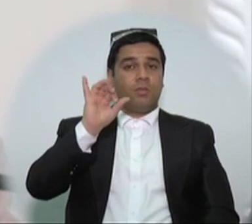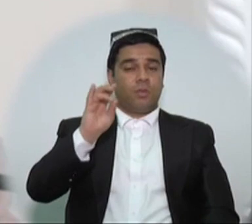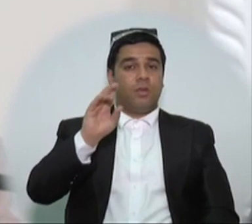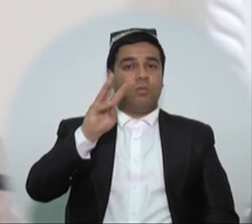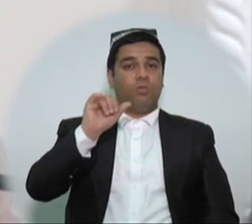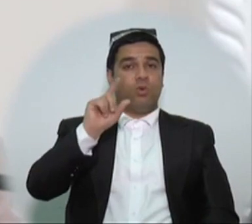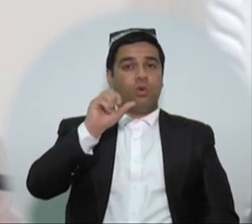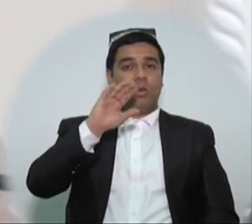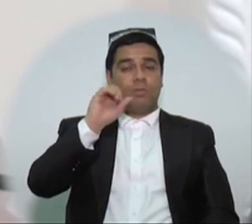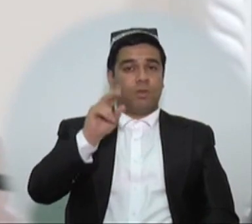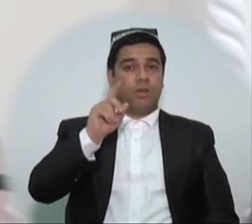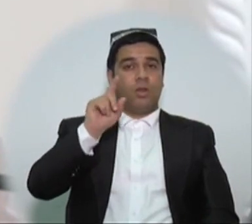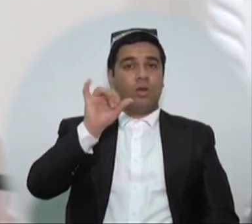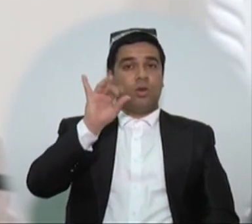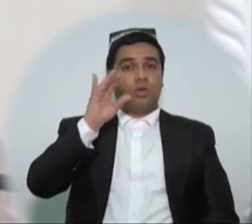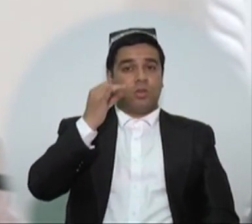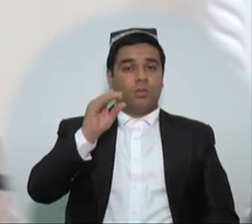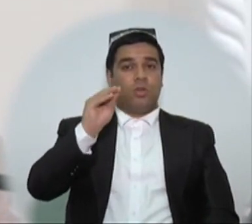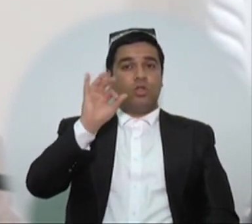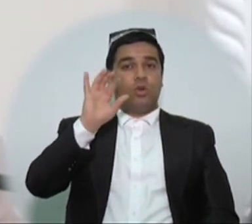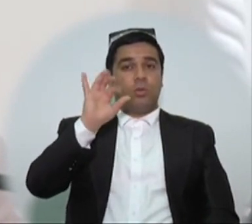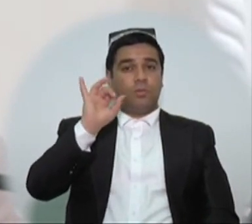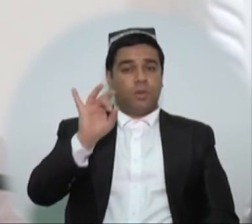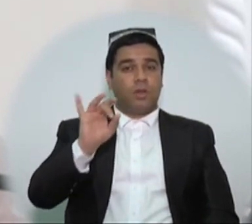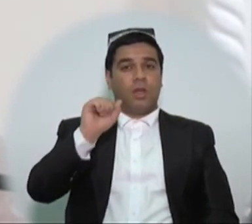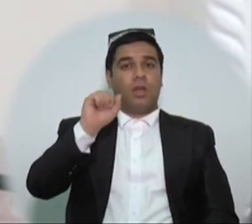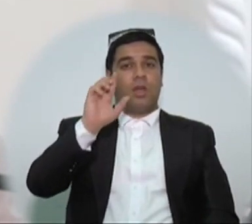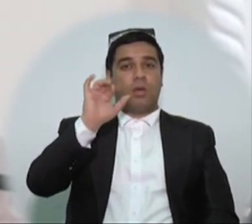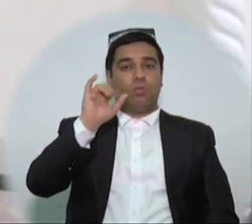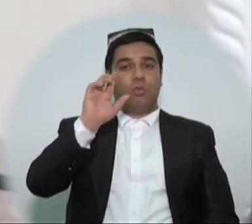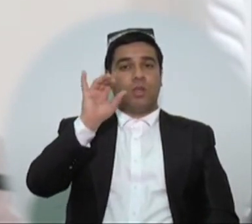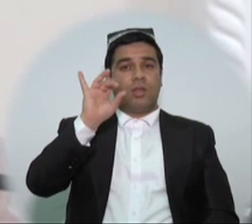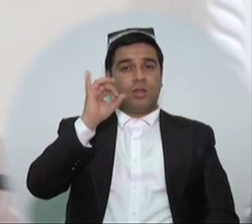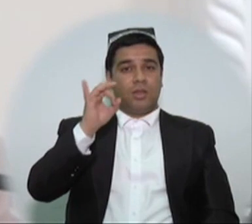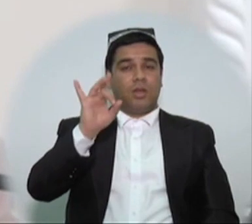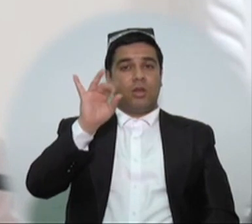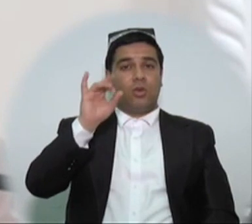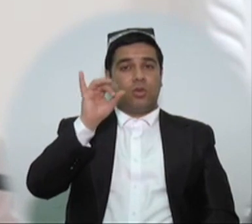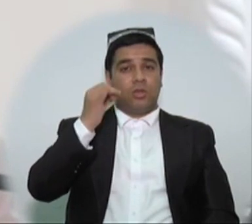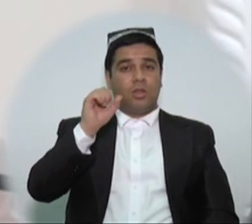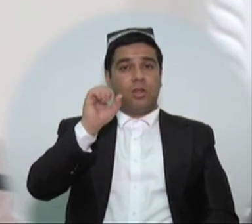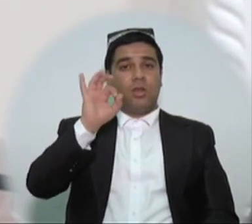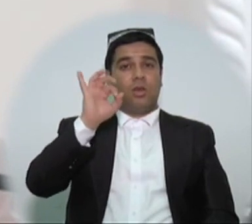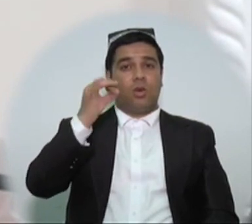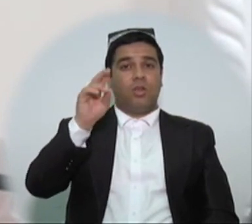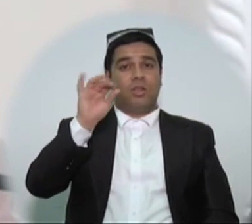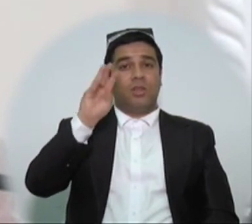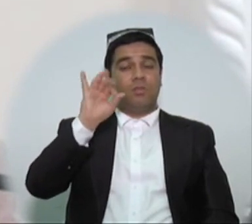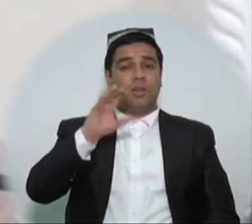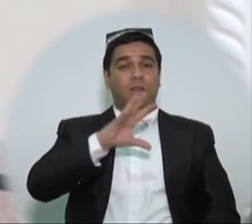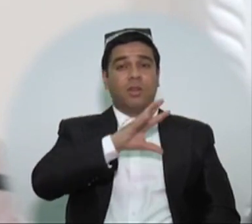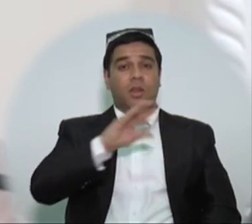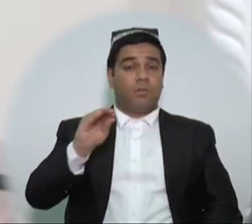ham, Jobir ibn Hayyon ham, Abu Bakr Roziy ham, Aydemir ham hammalari